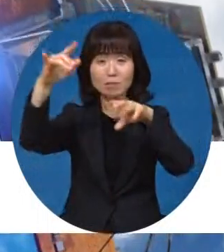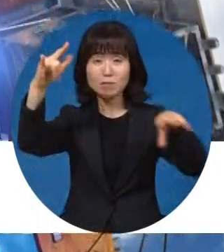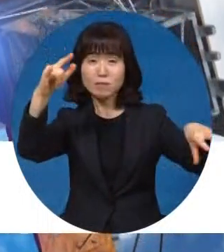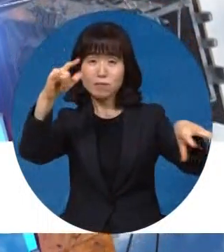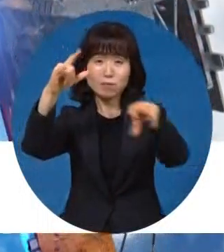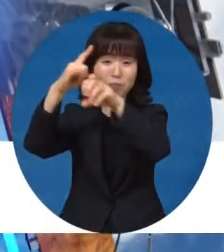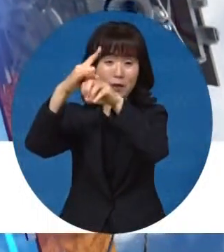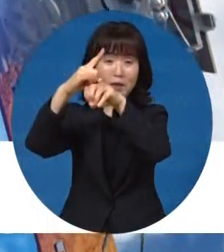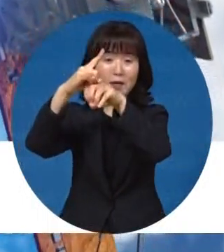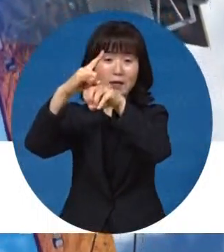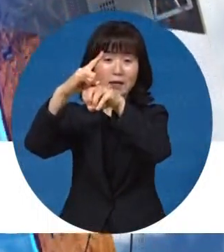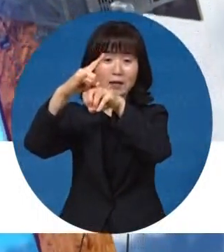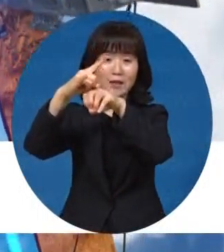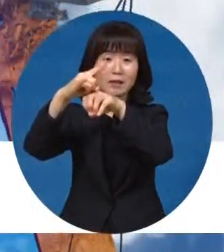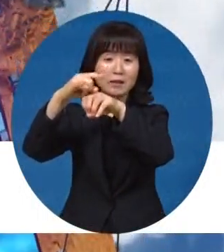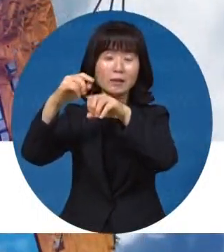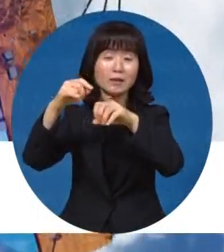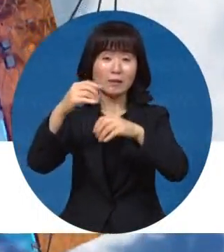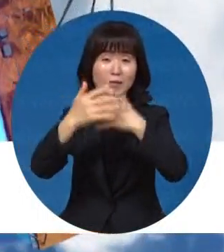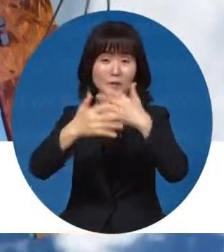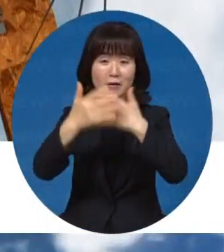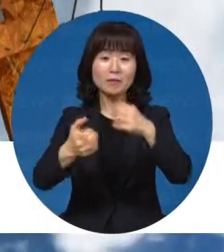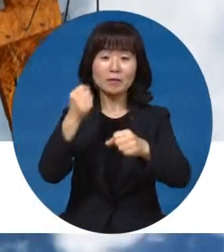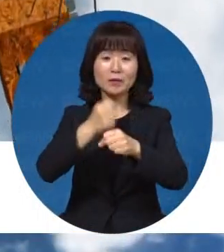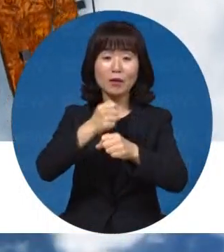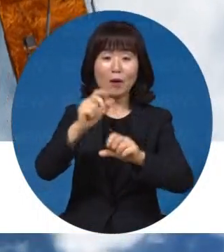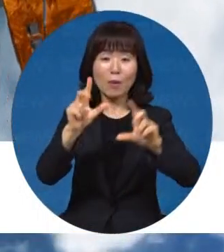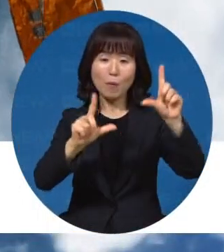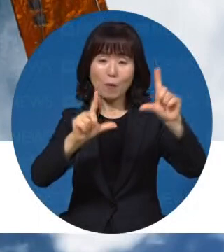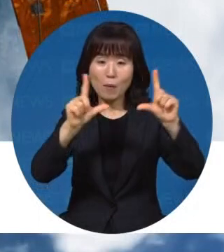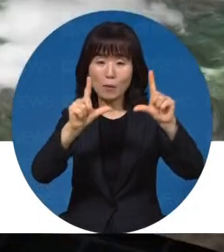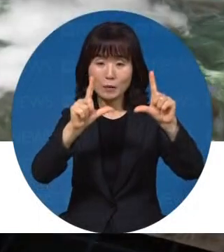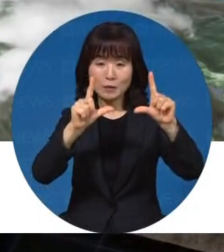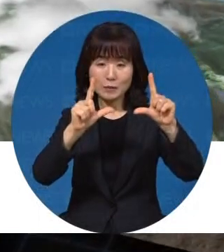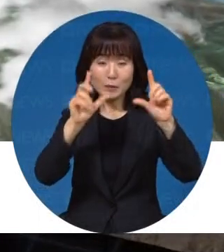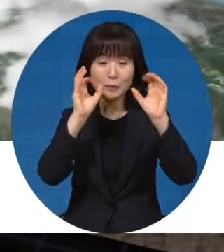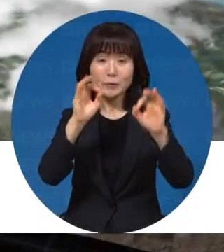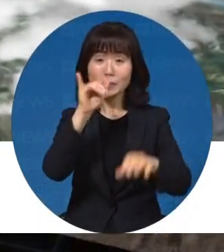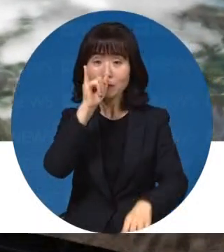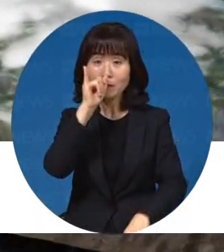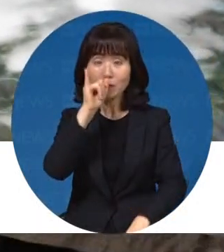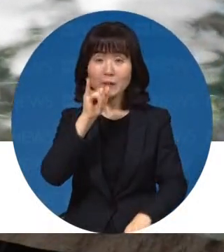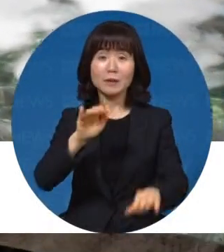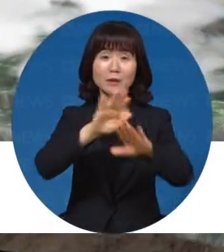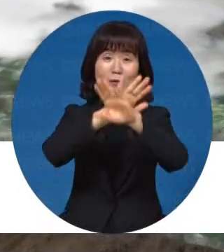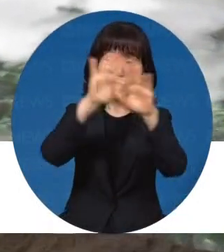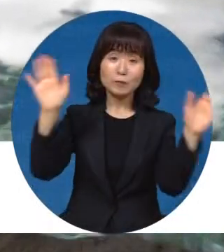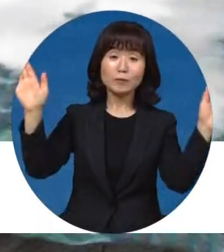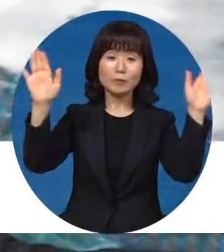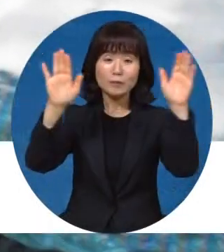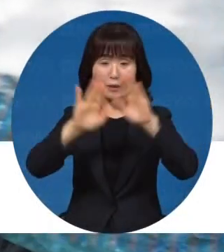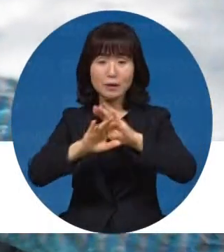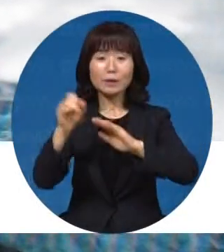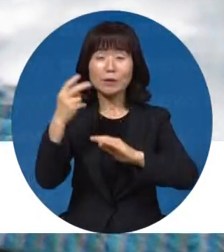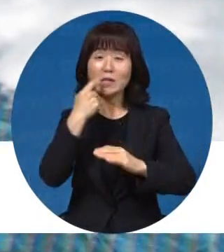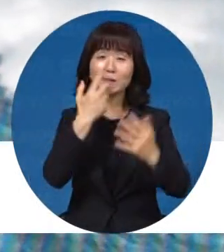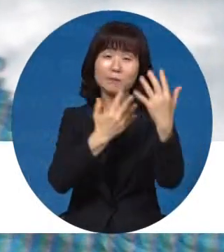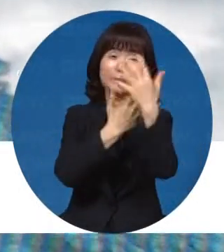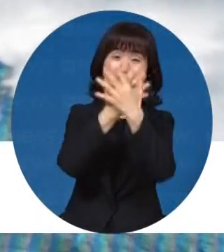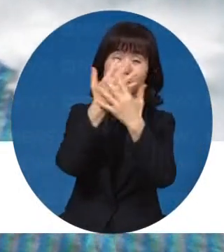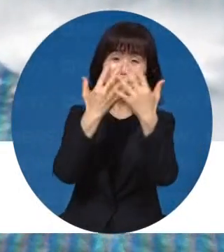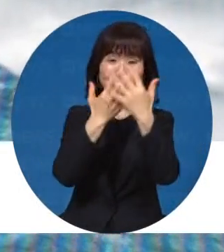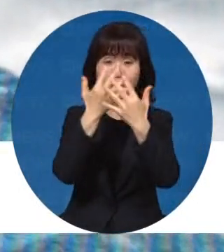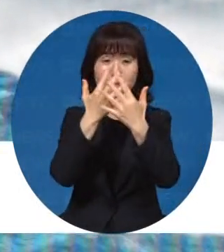통해 영상으로 복원함으로써 지형지물을 획득하게 됩니다. 주간이나 또는 야간 그리고 구름이